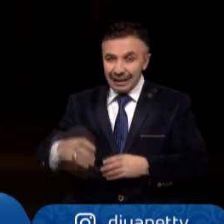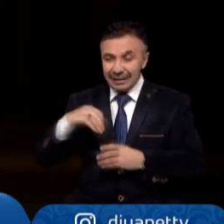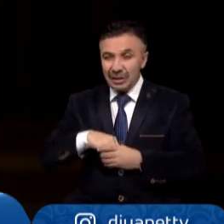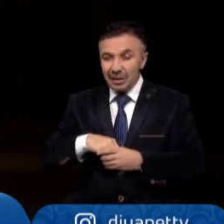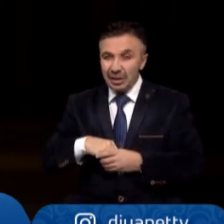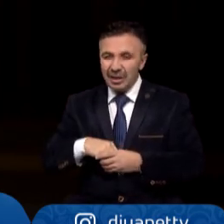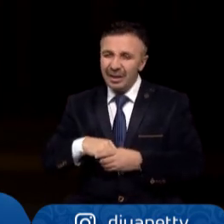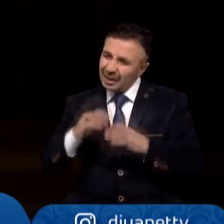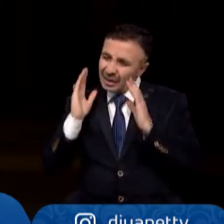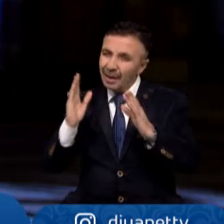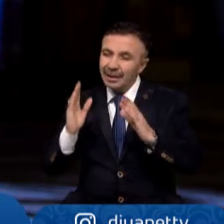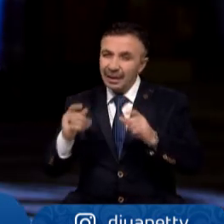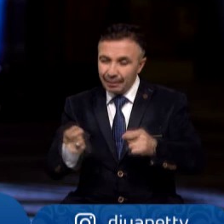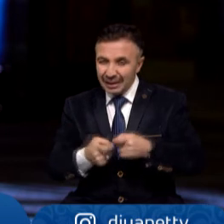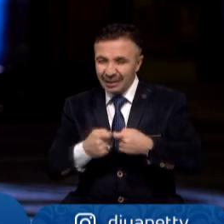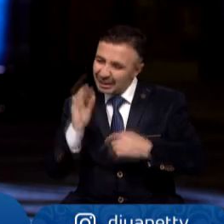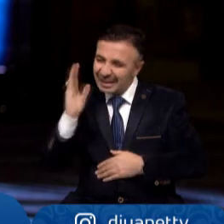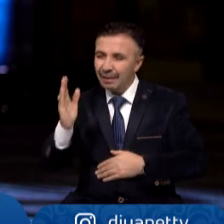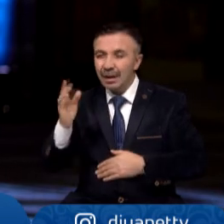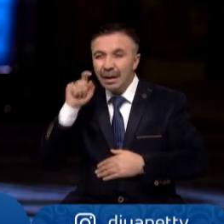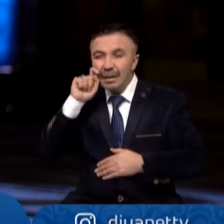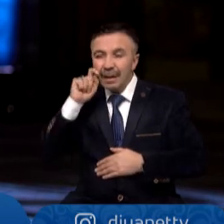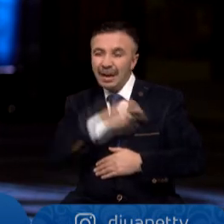Düşen bir Peygamberin ümmetiyiz